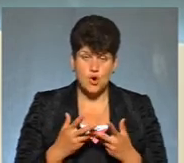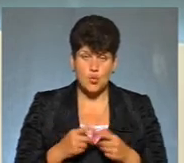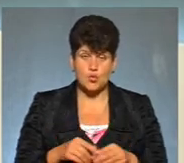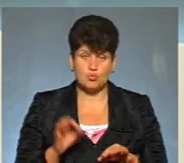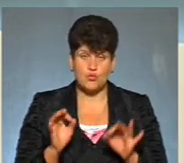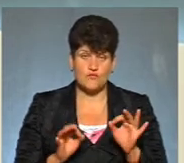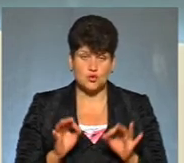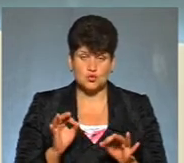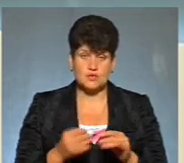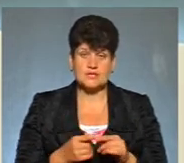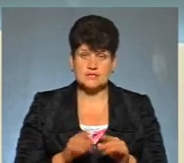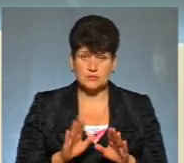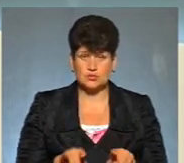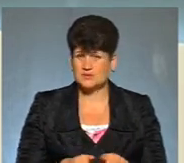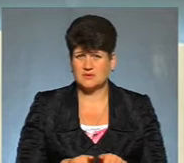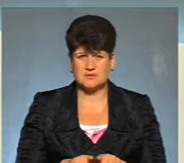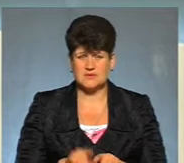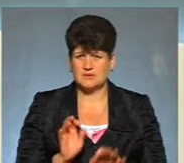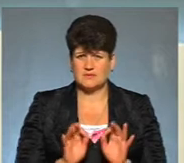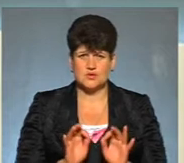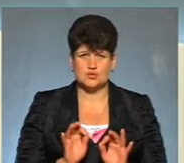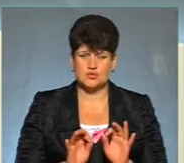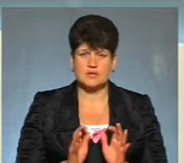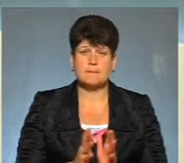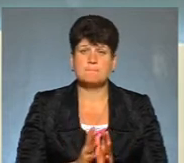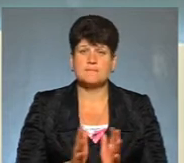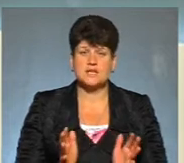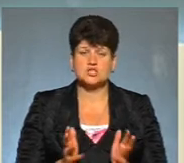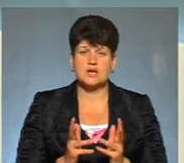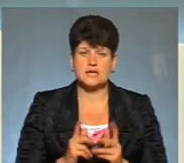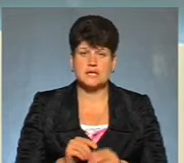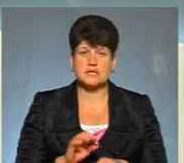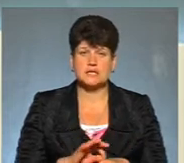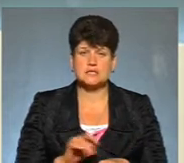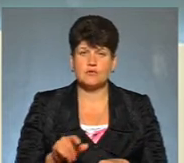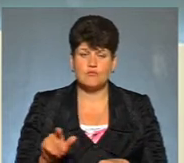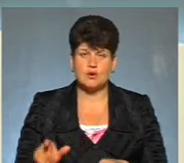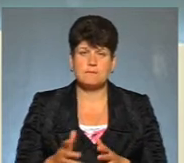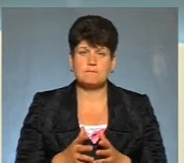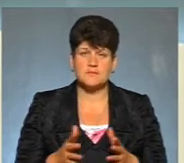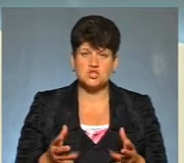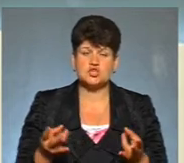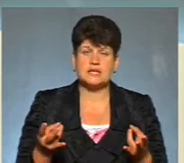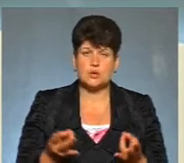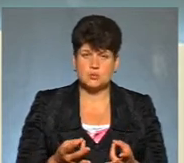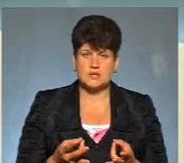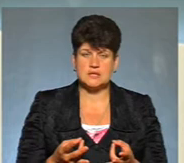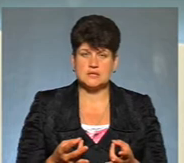відсотки, це буде те ж саме в відсотках. Більша кількість хворих, більша необхідність